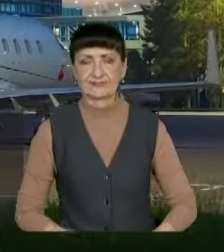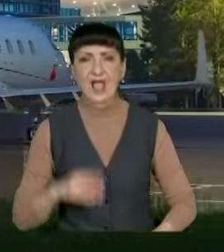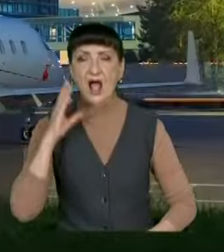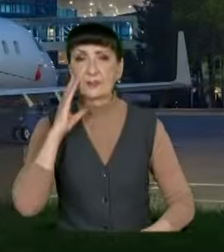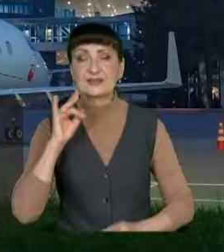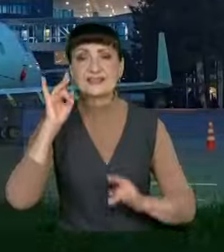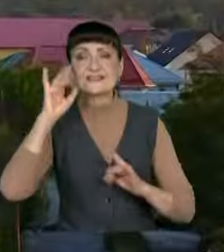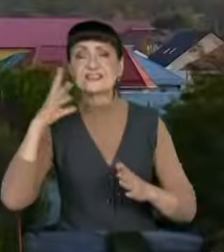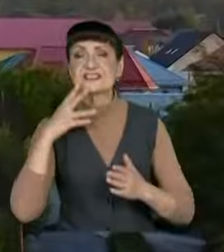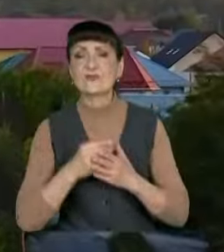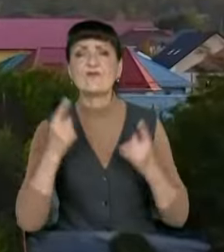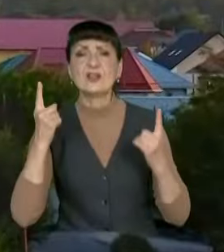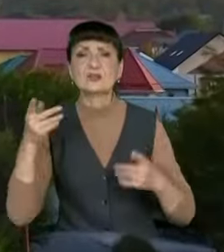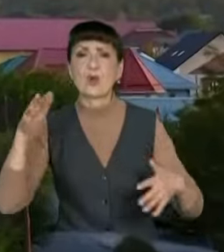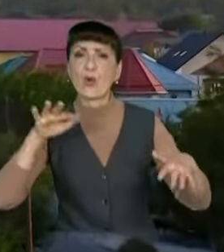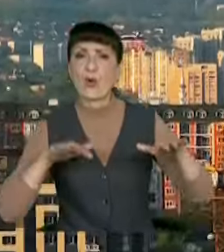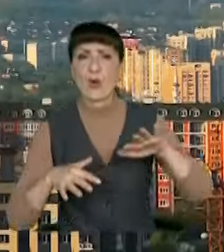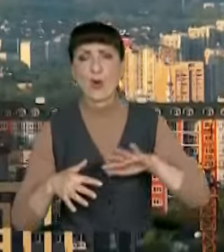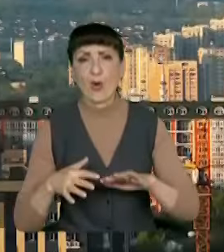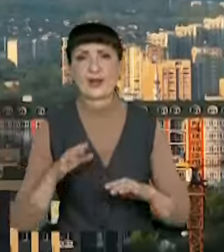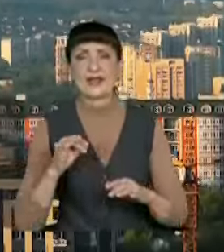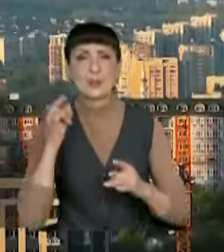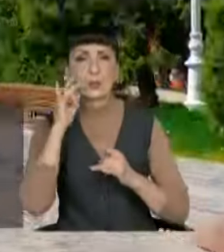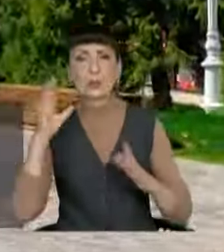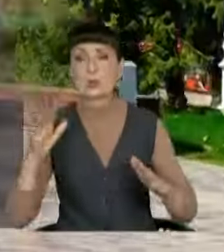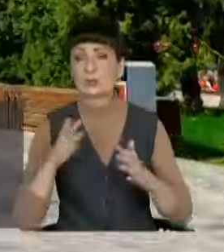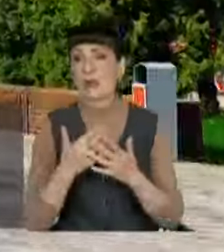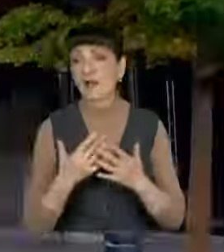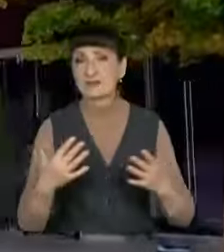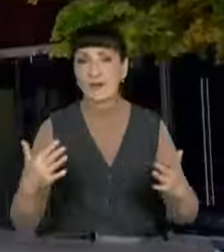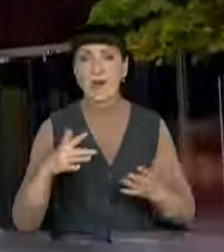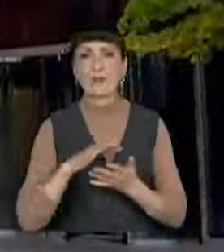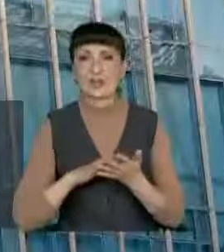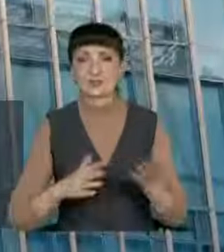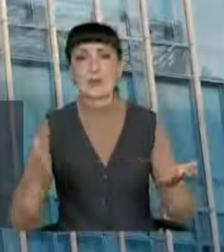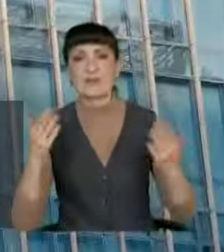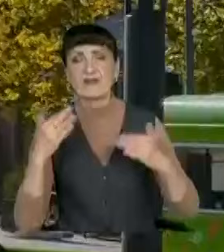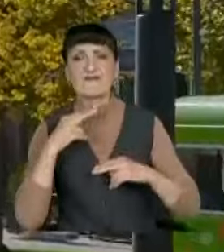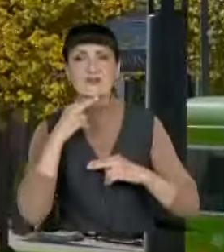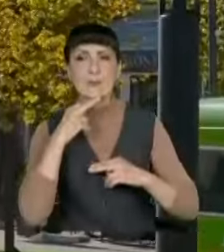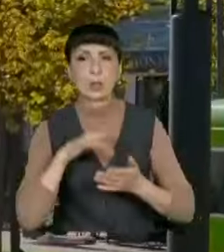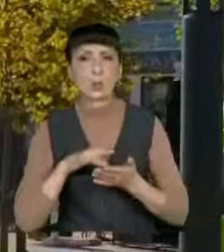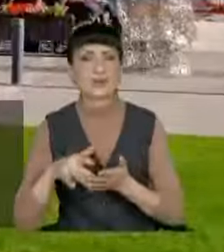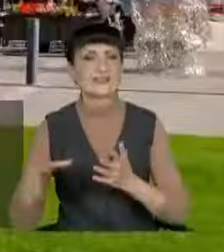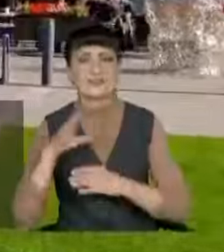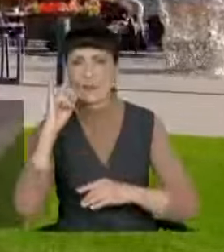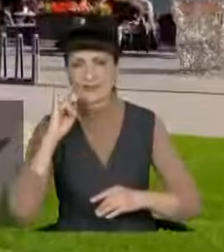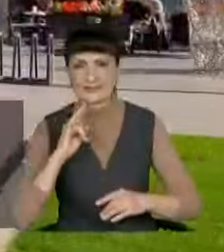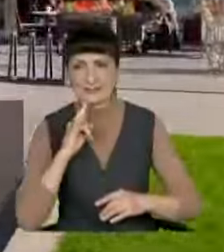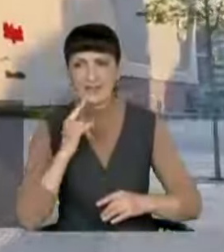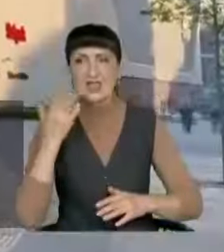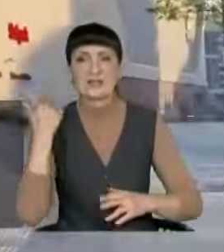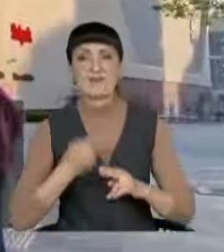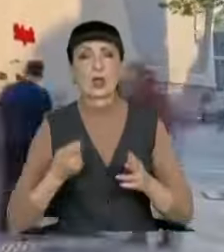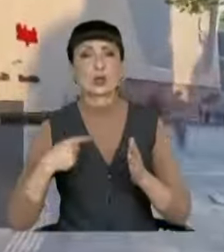Алматы, известный своими величественными горными вершинами и культурным разнообразием, продолжает привлекать внимание туристов со всего Казахстана. Недавно